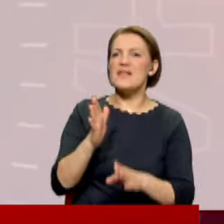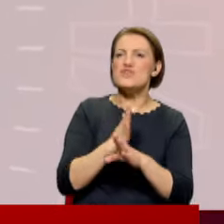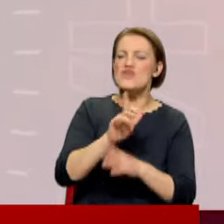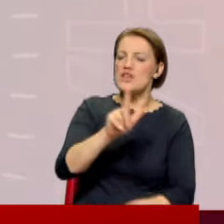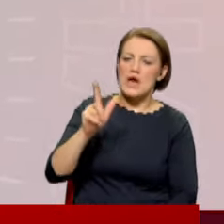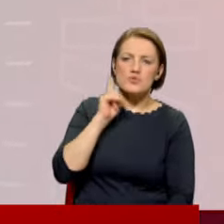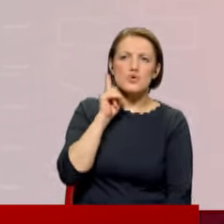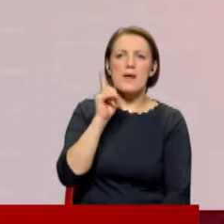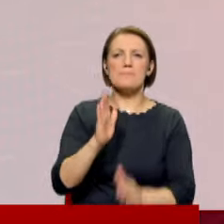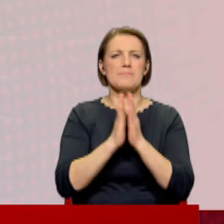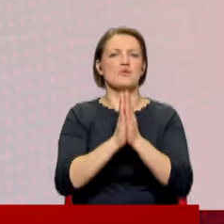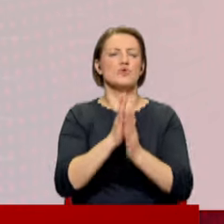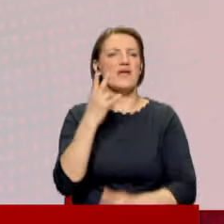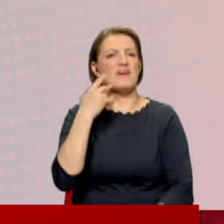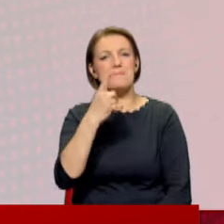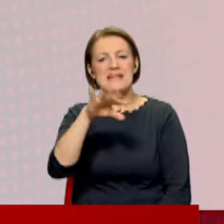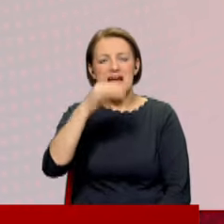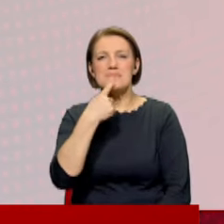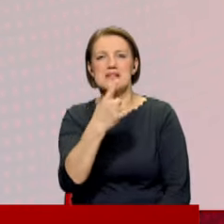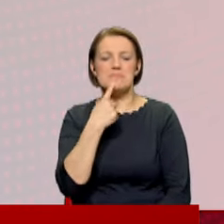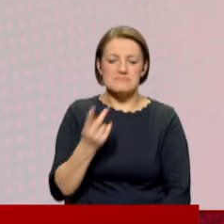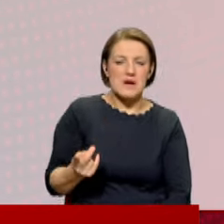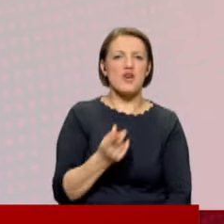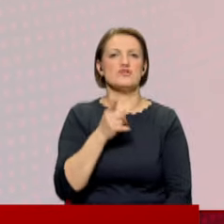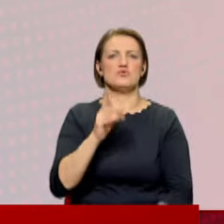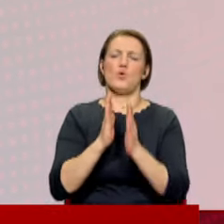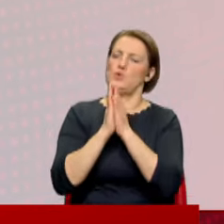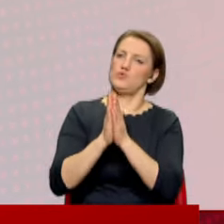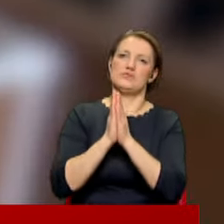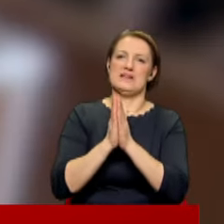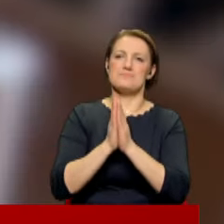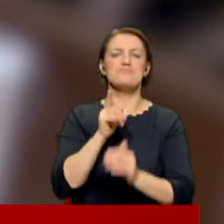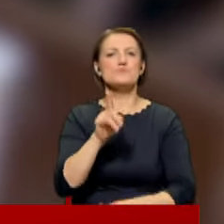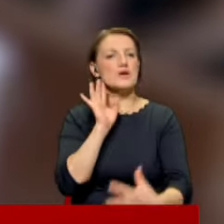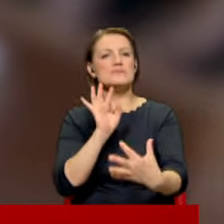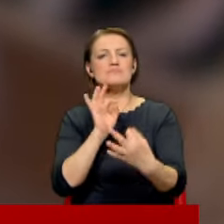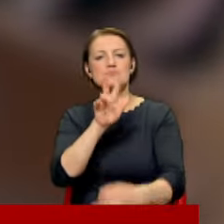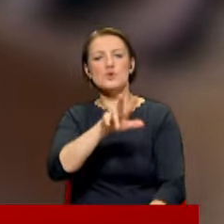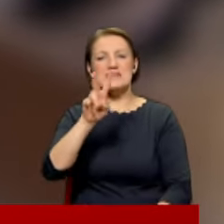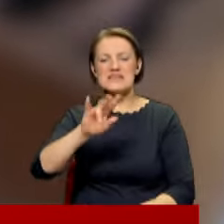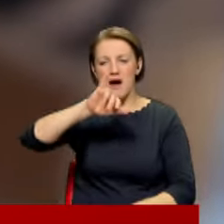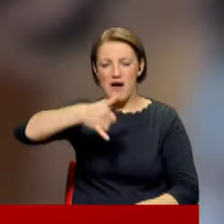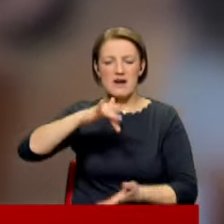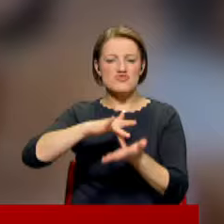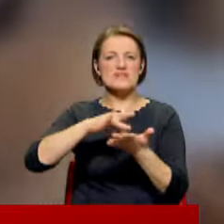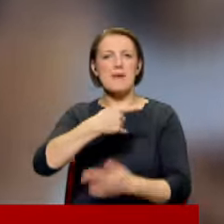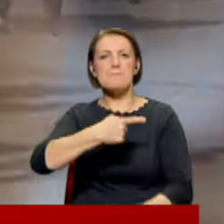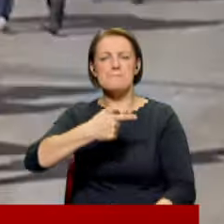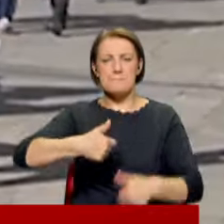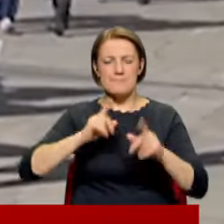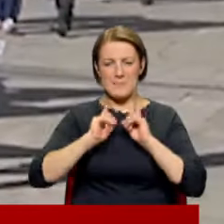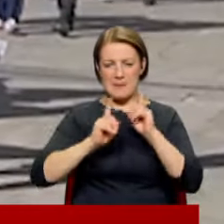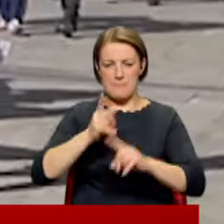ihtiyaç duyuyorlar? Pardon efendim, bir tanem dedim. Ağzımdan kaçtı. Çok özür dilerim. Bu diyalog 32. Ağır Ceza Mahkemesi